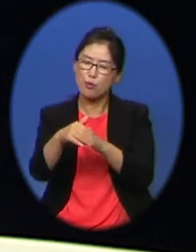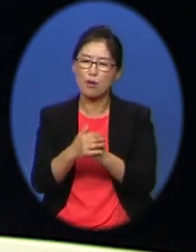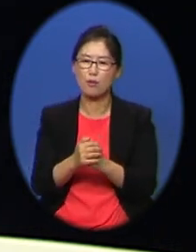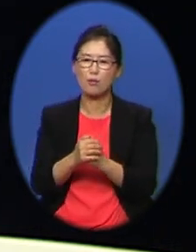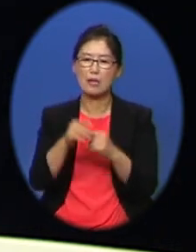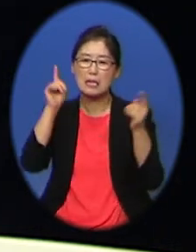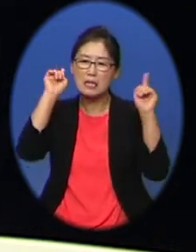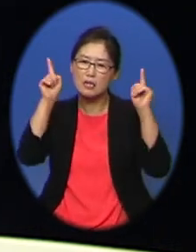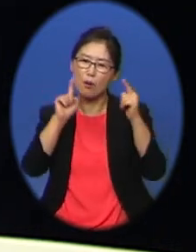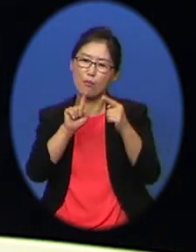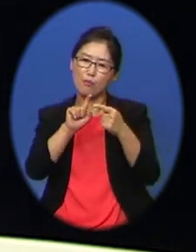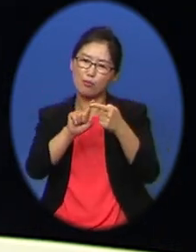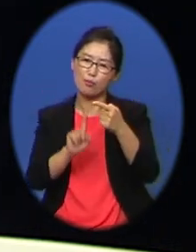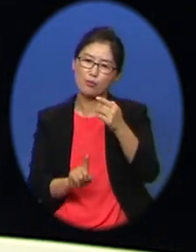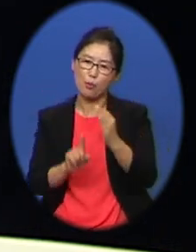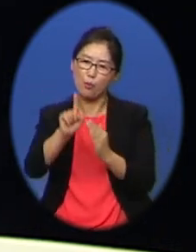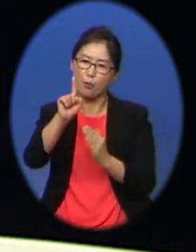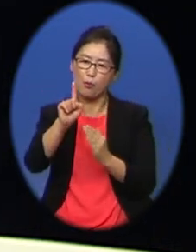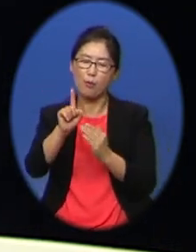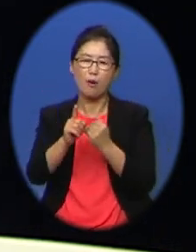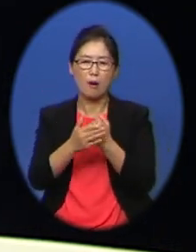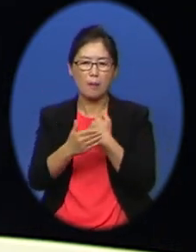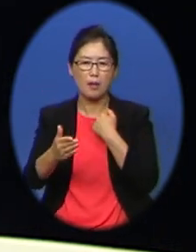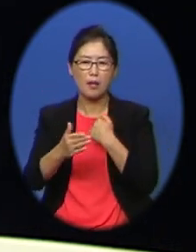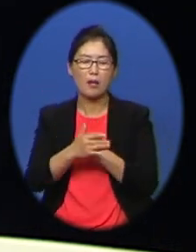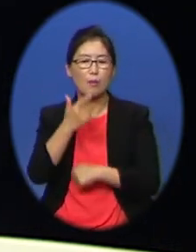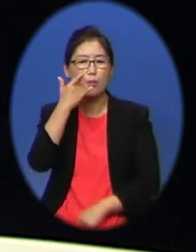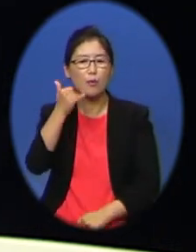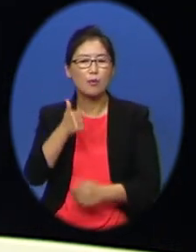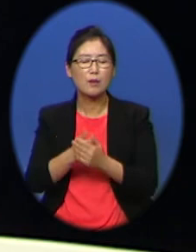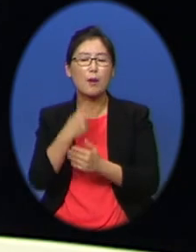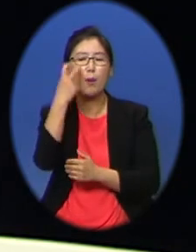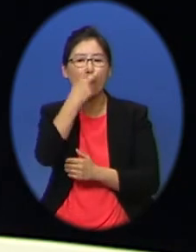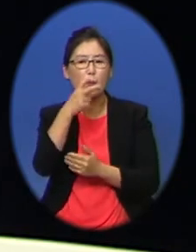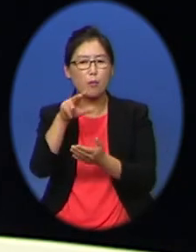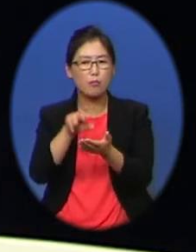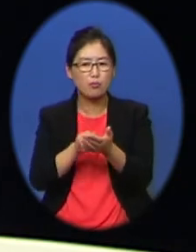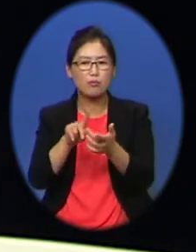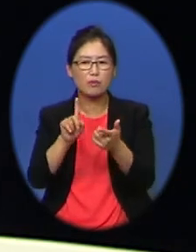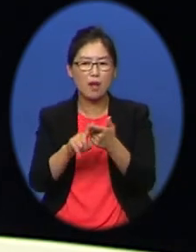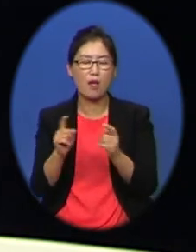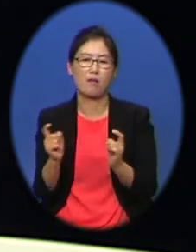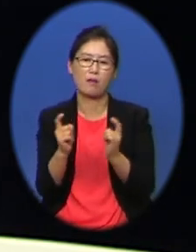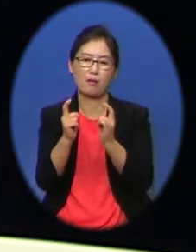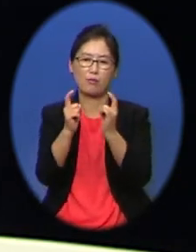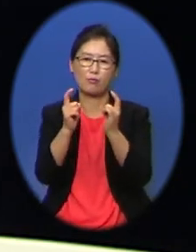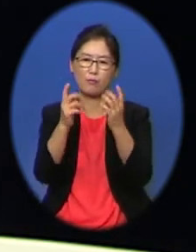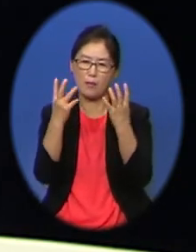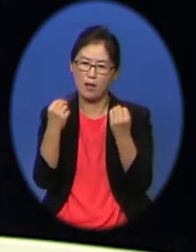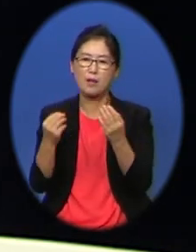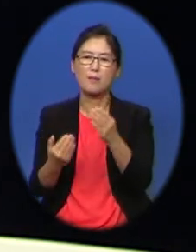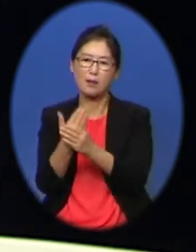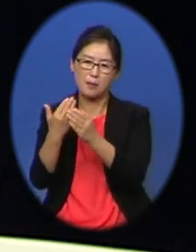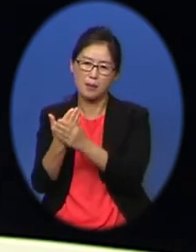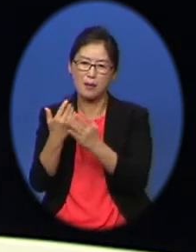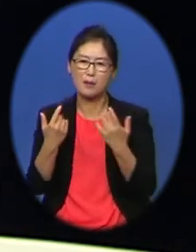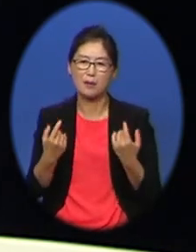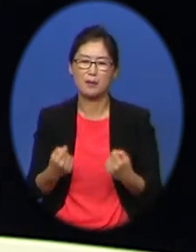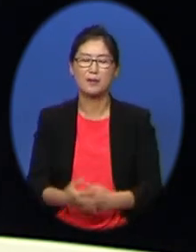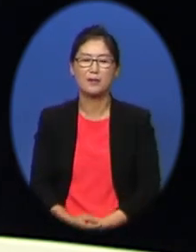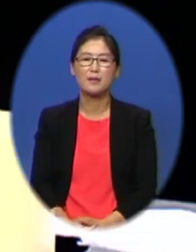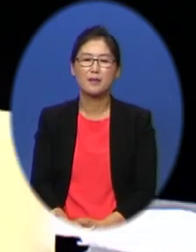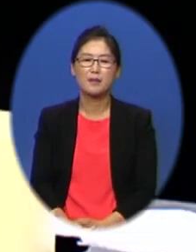실업률이 늘어나다 보니까 부모의 부양료를 놓고 분쟁이 벌어지는 안타까운 경우가 더 많아지는 것 같습니다.